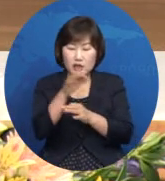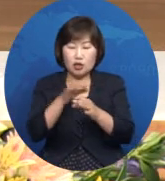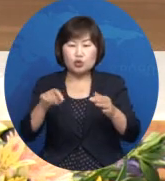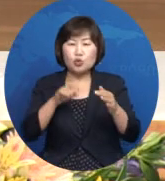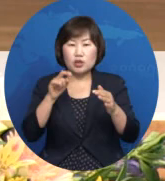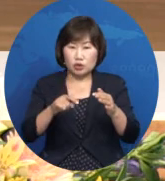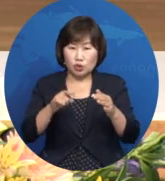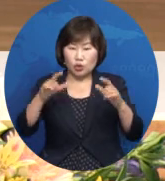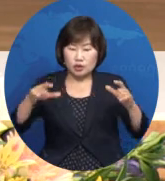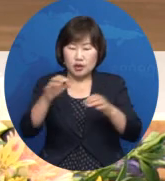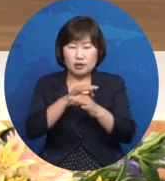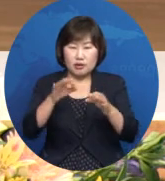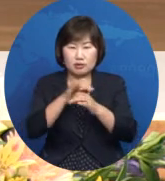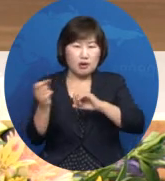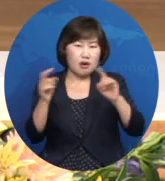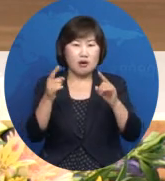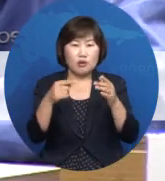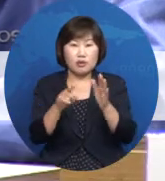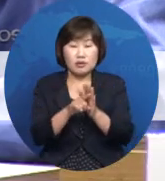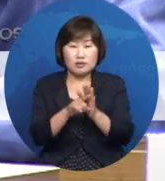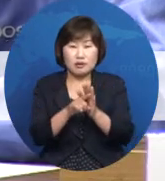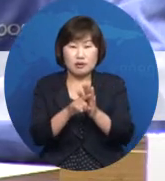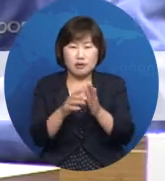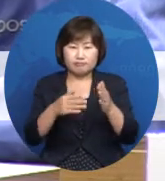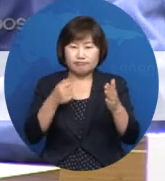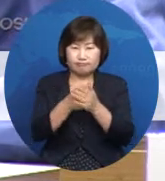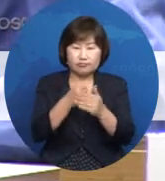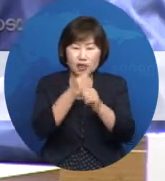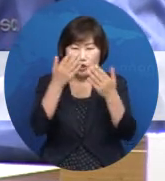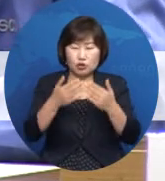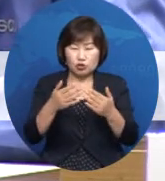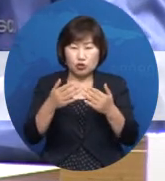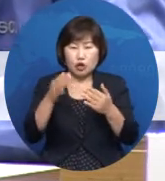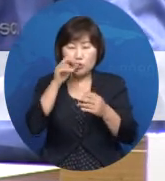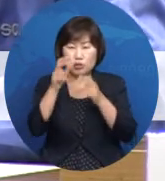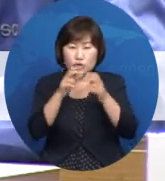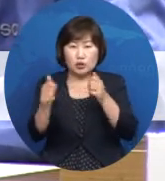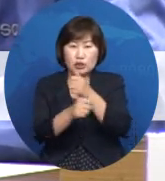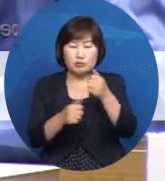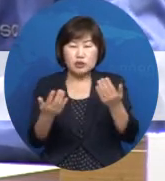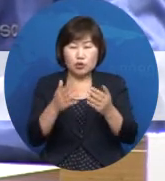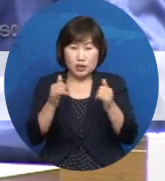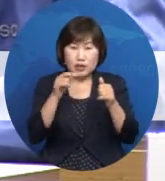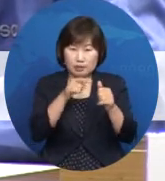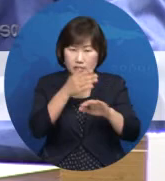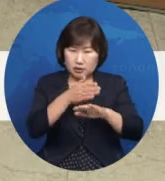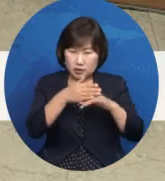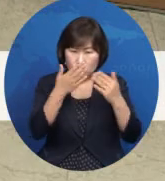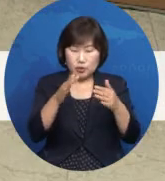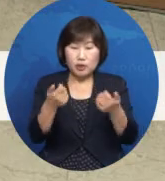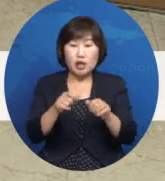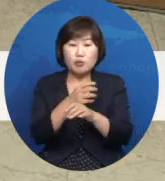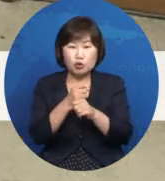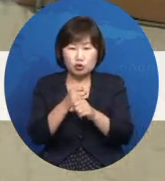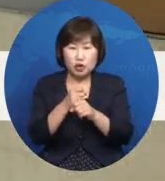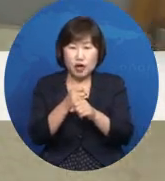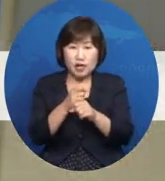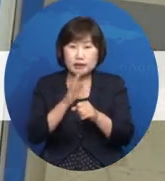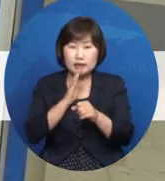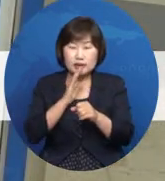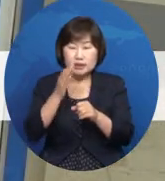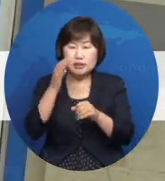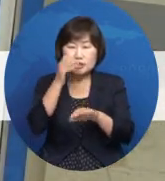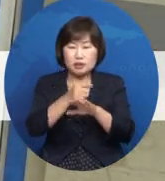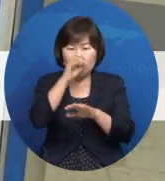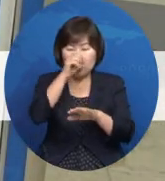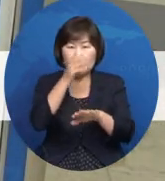속에서도 지역 경제를 살리기 위해 결단을 내린 포스코 임직원들께 감사드리며 이번 MOU가 실질적인 성과로